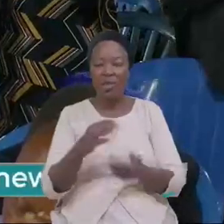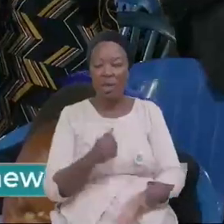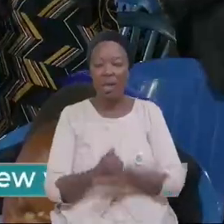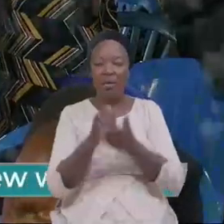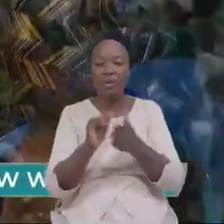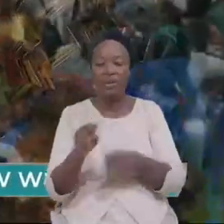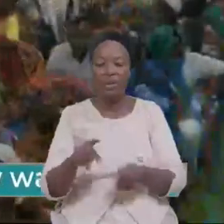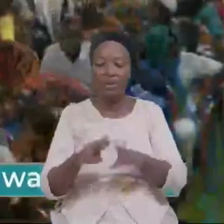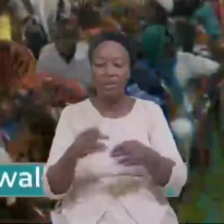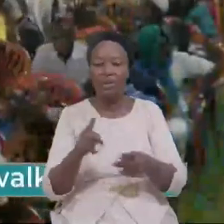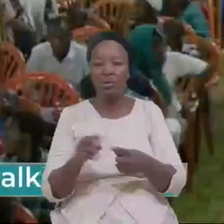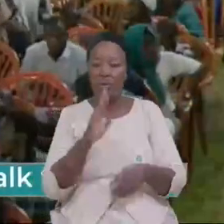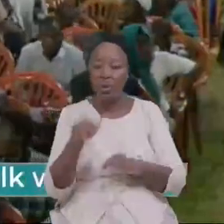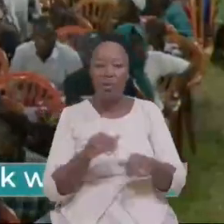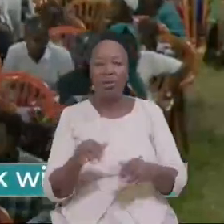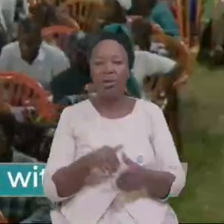Et nous allons vous aider.